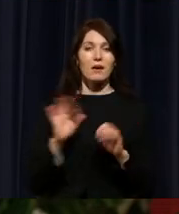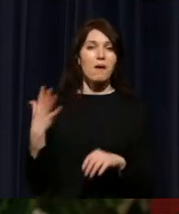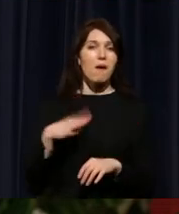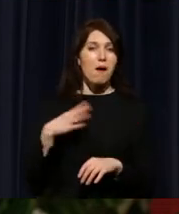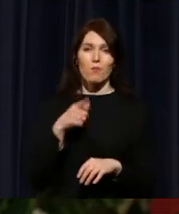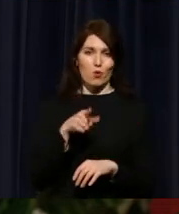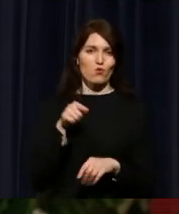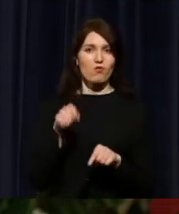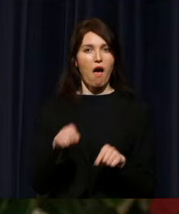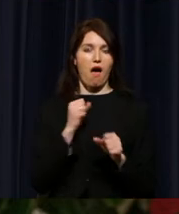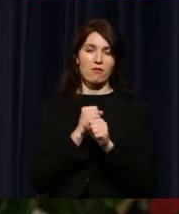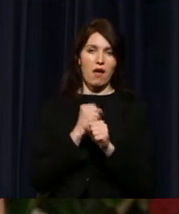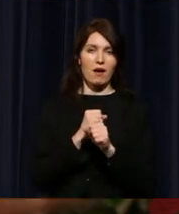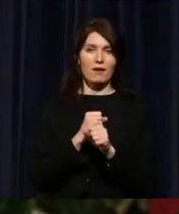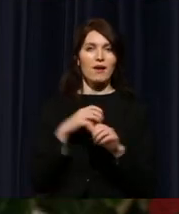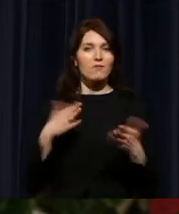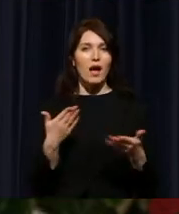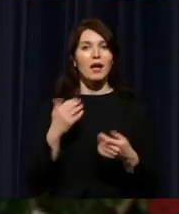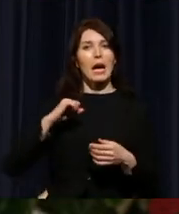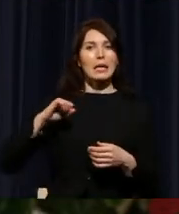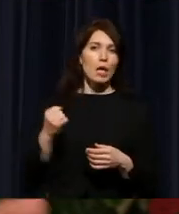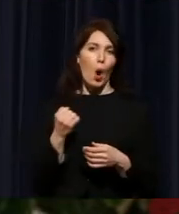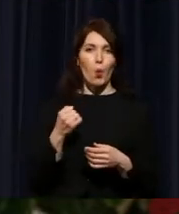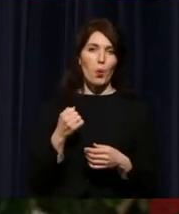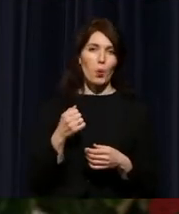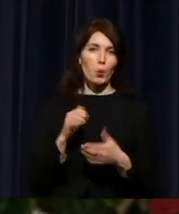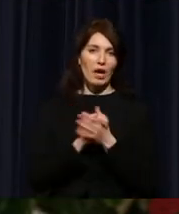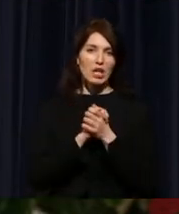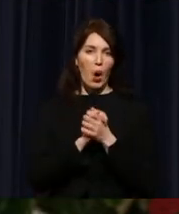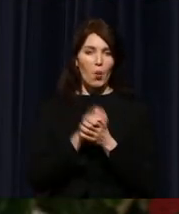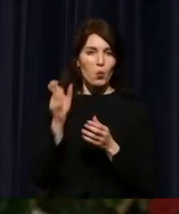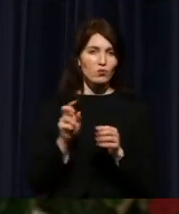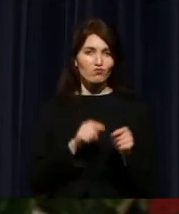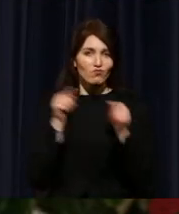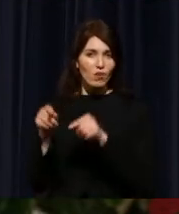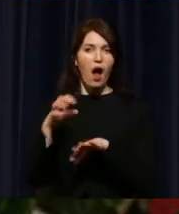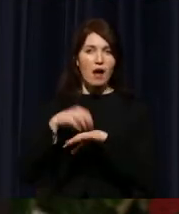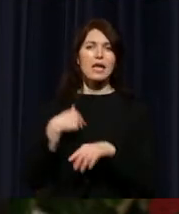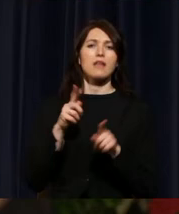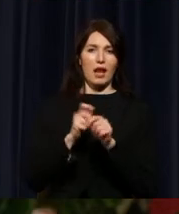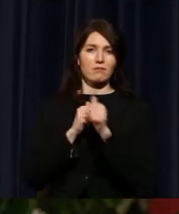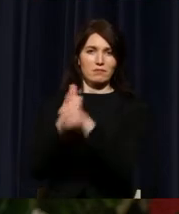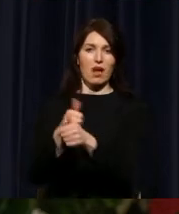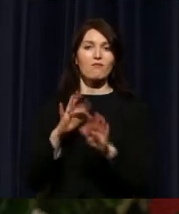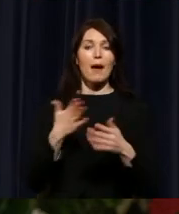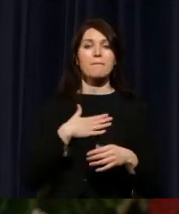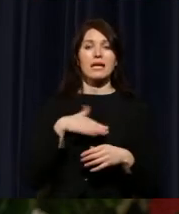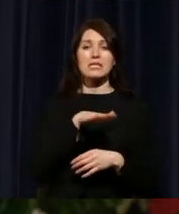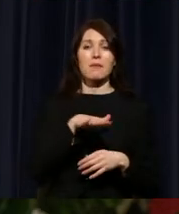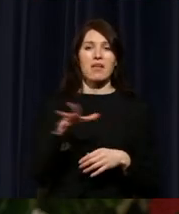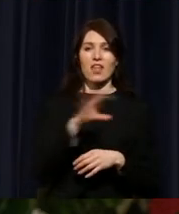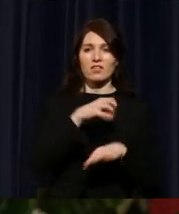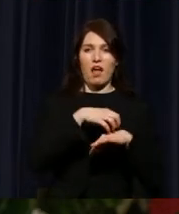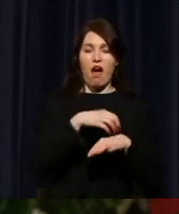tu to dari, vai tāpēc, ka viņas, nezinu, draugs aizgāja, piemēram, uz ārstiem, es arī iešu uz ārstiem, vai man ģimenē viss ir,